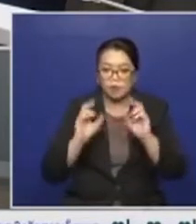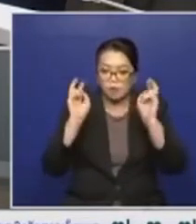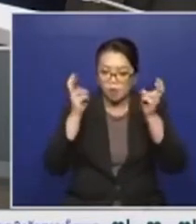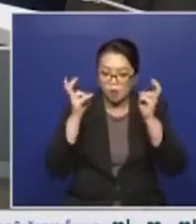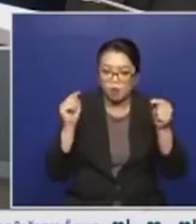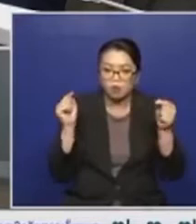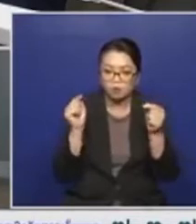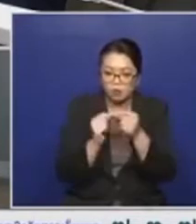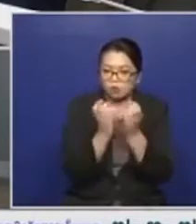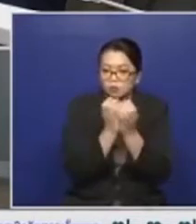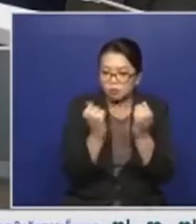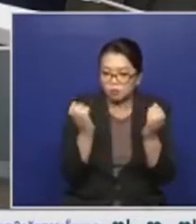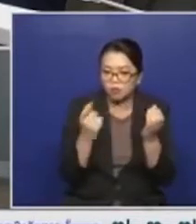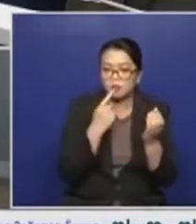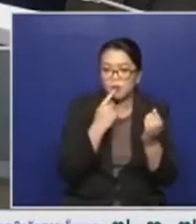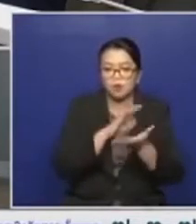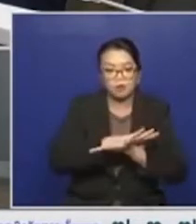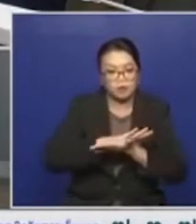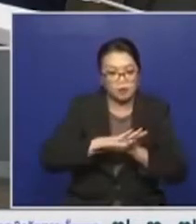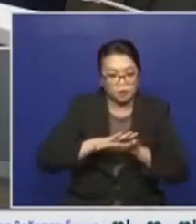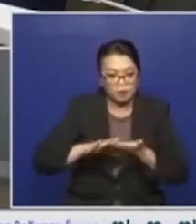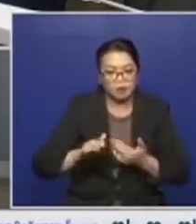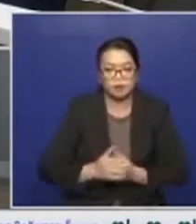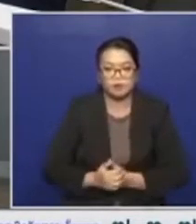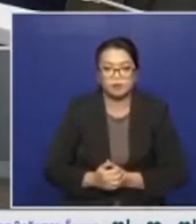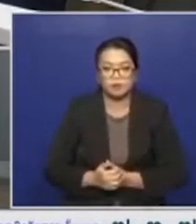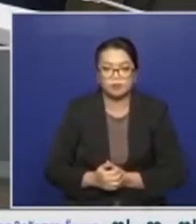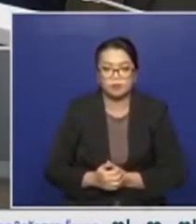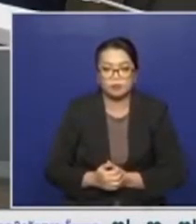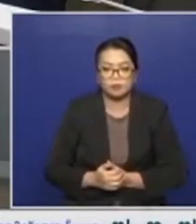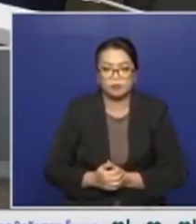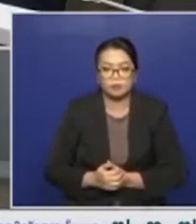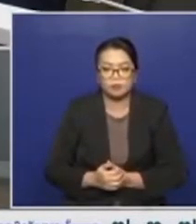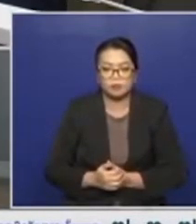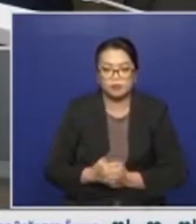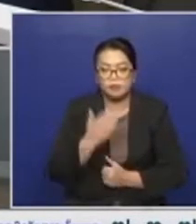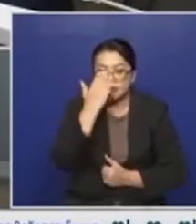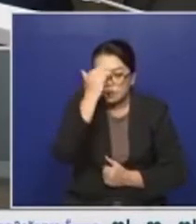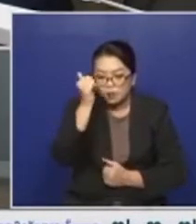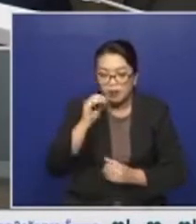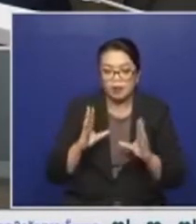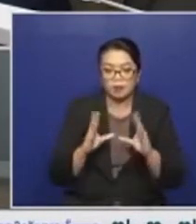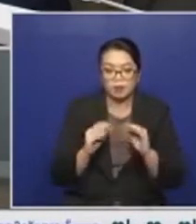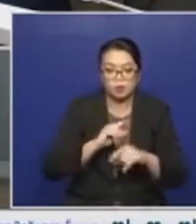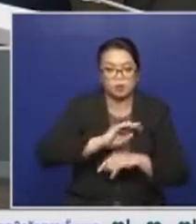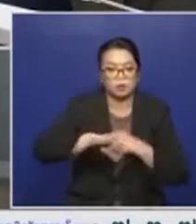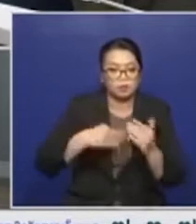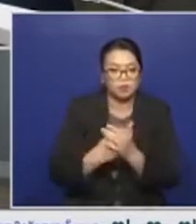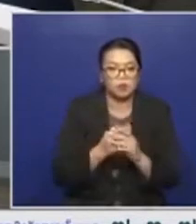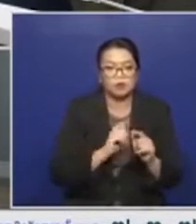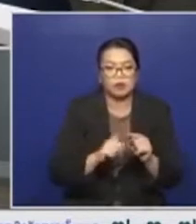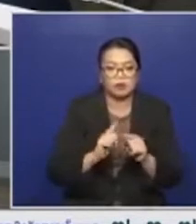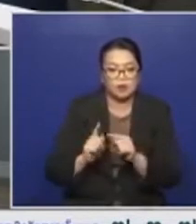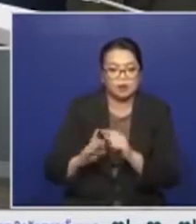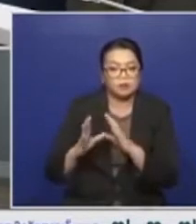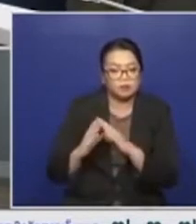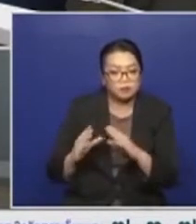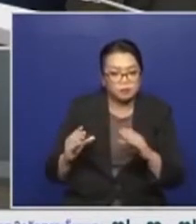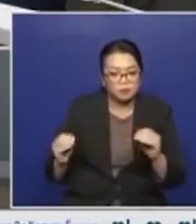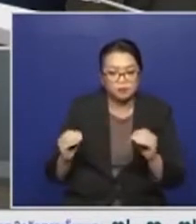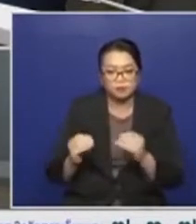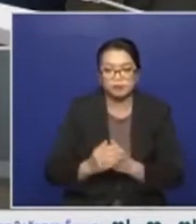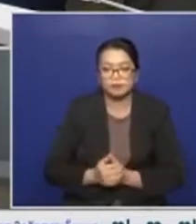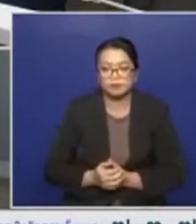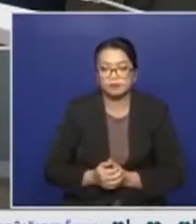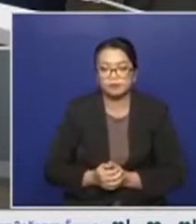แล้วก็พูดด้วยความสุภาพและเพื่อที่จะทำให้การพัฒนาการการรับฟัง